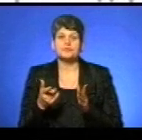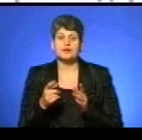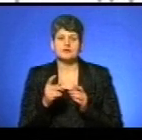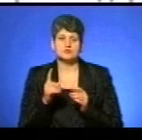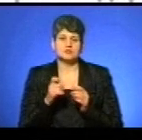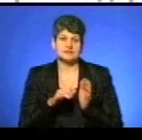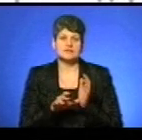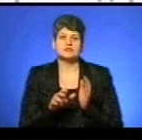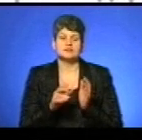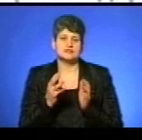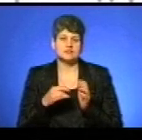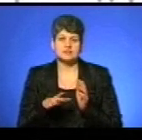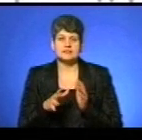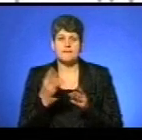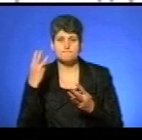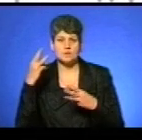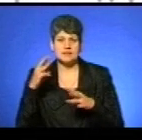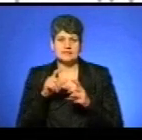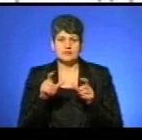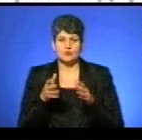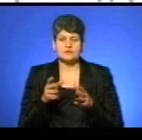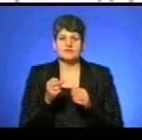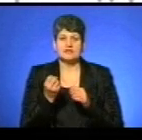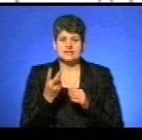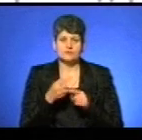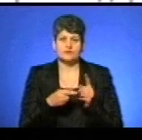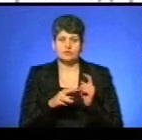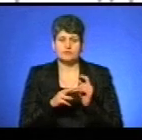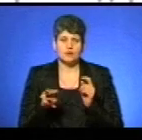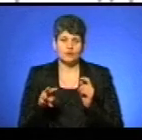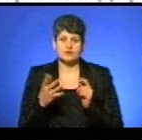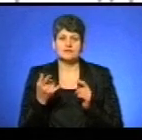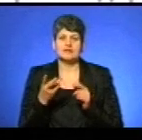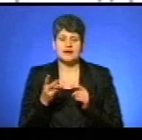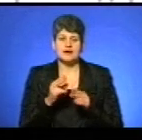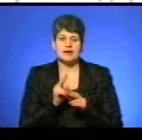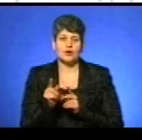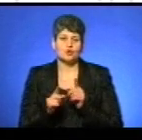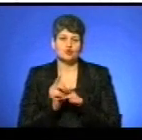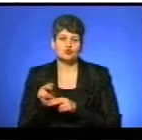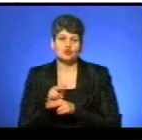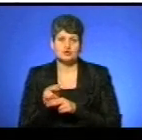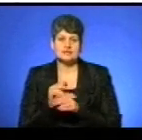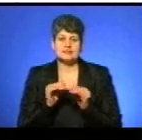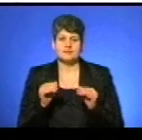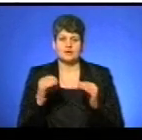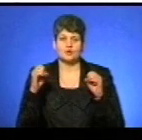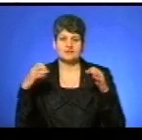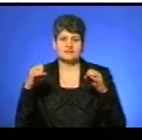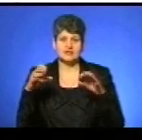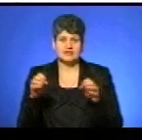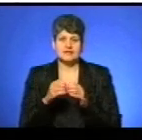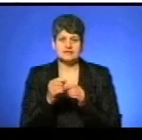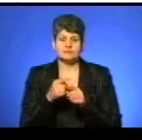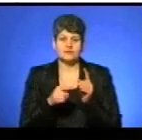мільйонів на термомодернізацію закладів освіти, 12,5 мільйонів на реконструкцію системи зовнішнього освітлення, 10,5 мільйонів,